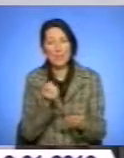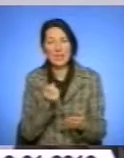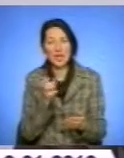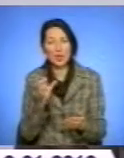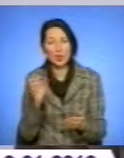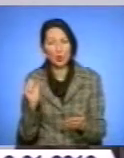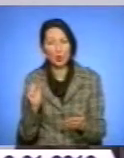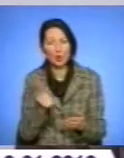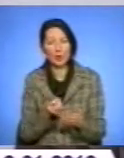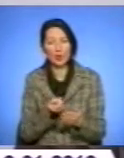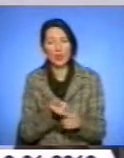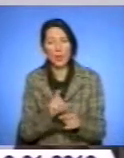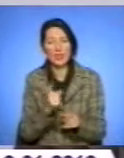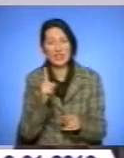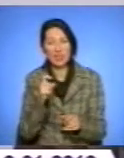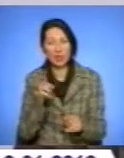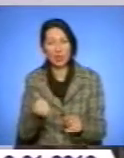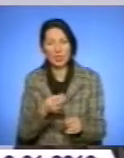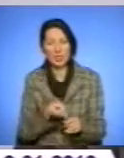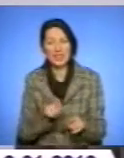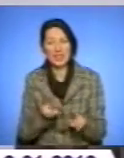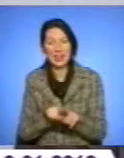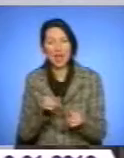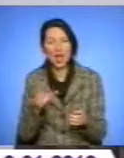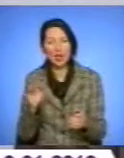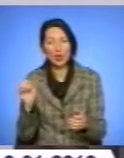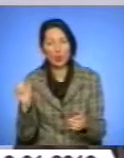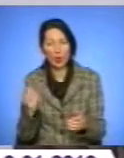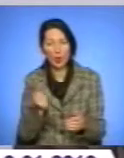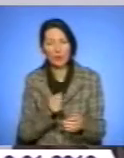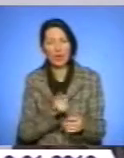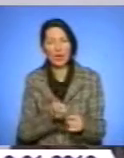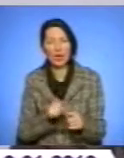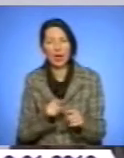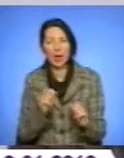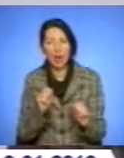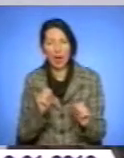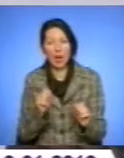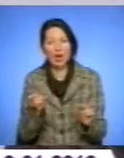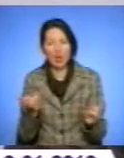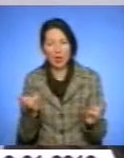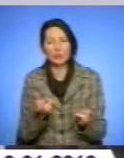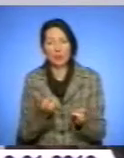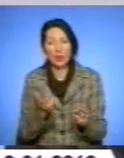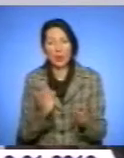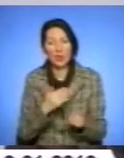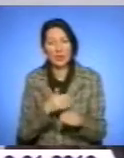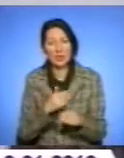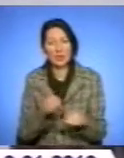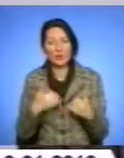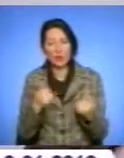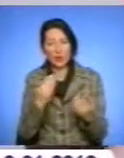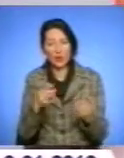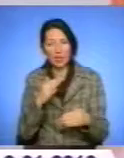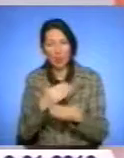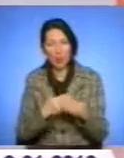Трошки більше 100 тисяч – це не та сума, на яку можуть, верніше, це не та сума, яка могла би, мусила би виділятися на підтримку ваших програм. Але,